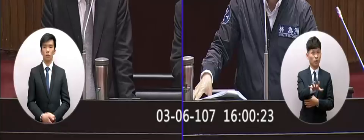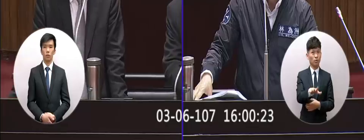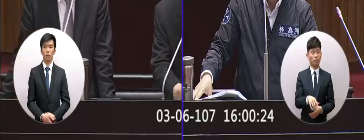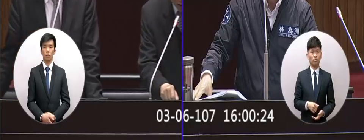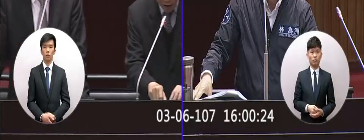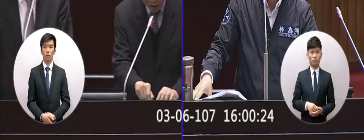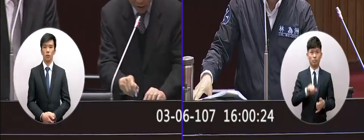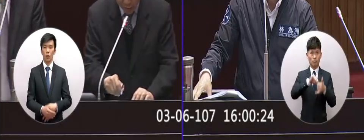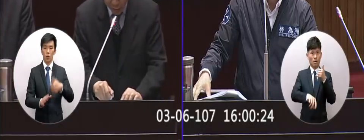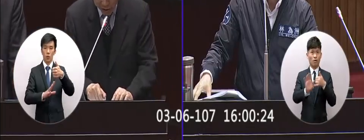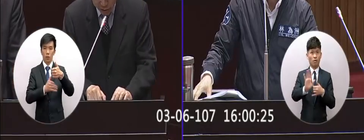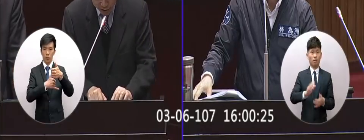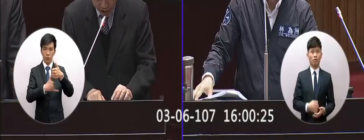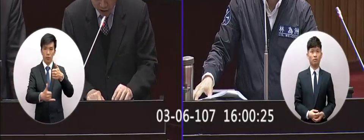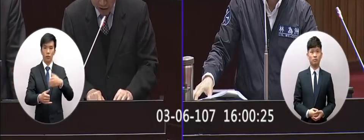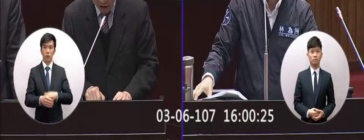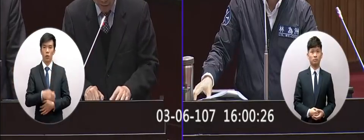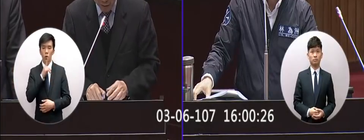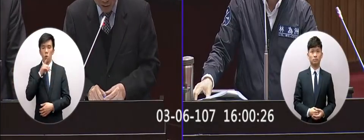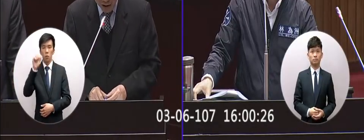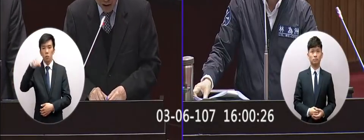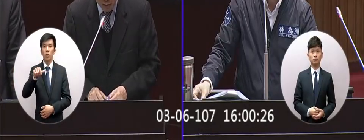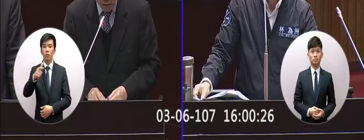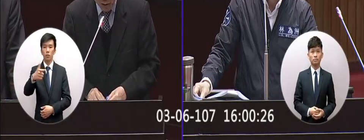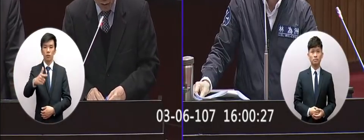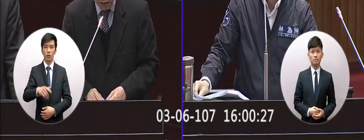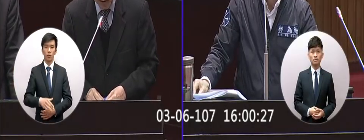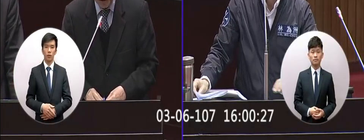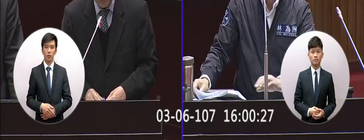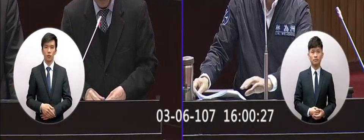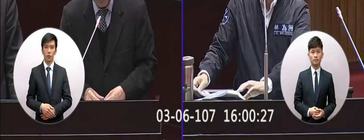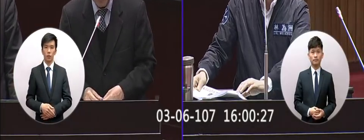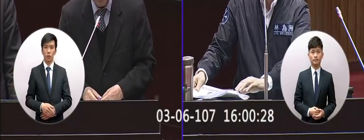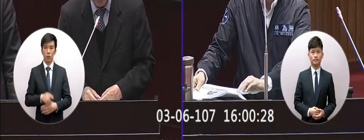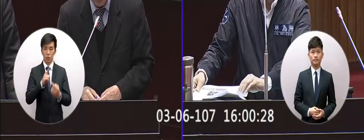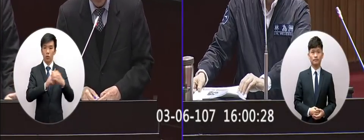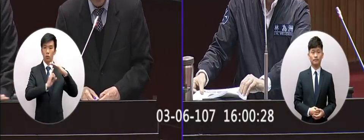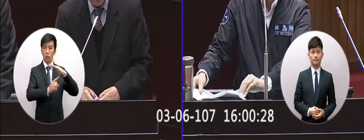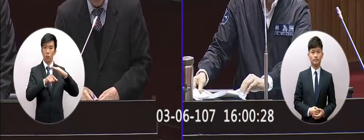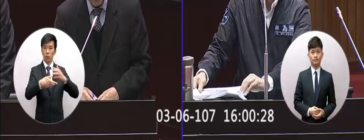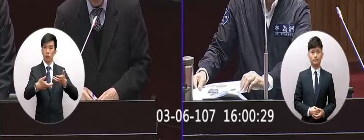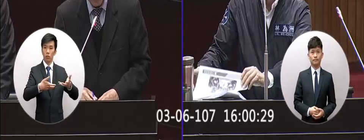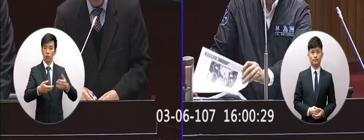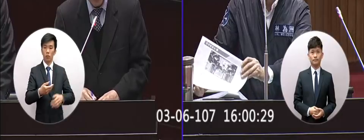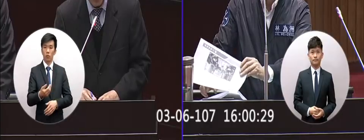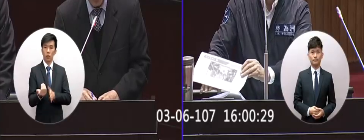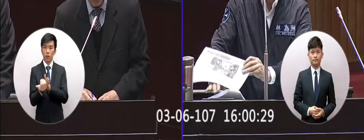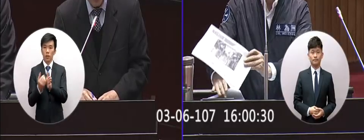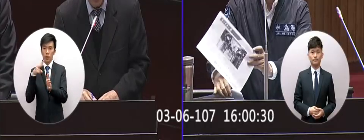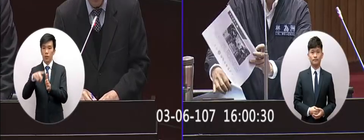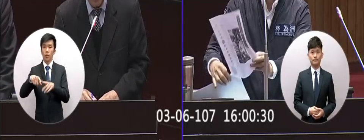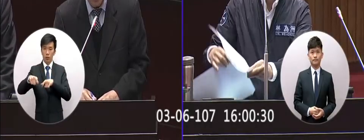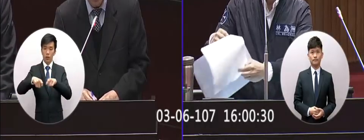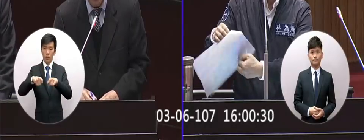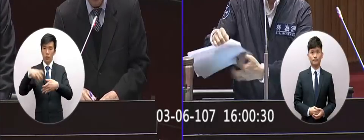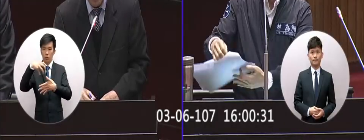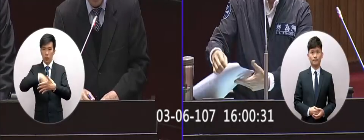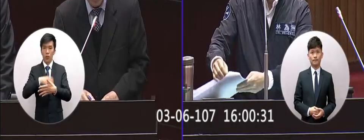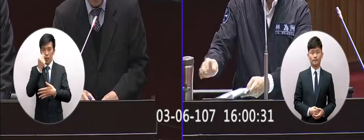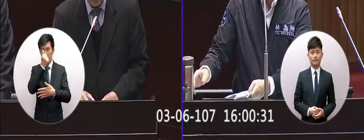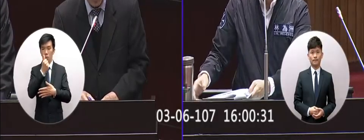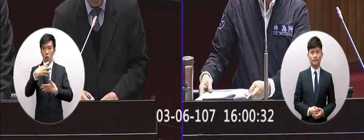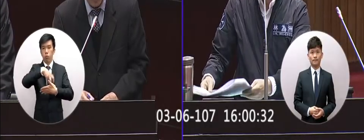是林委员，不敢说答应了，啊，不过关于公路的部分呢，因为前瞻基础建设之所以要特别去